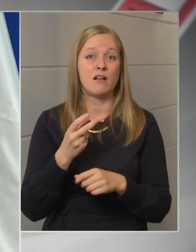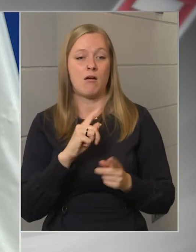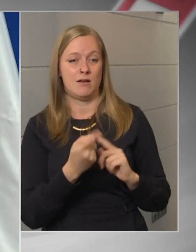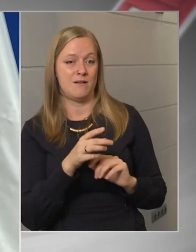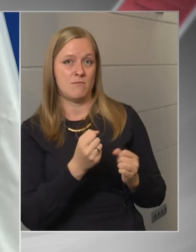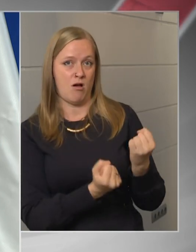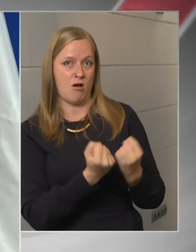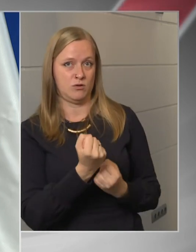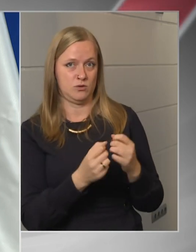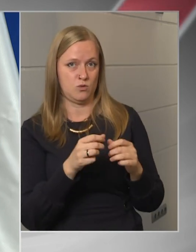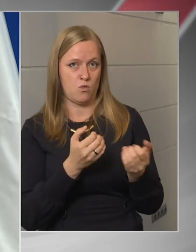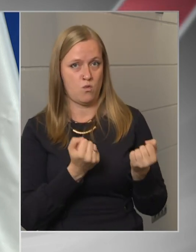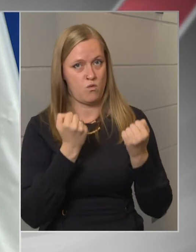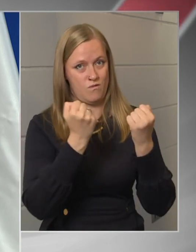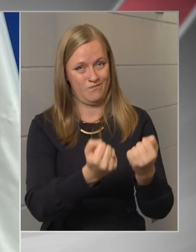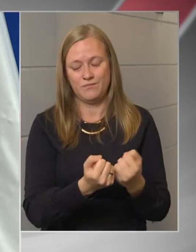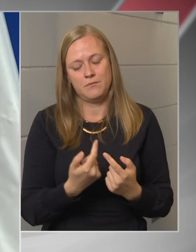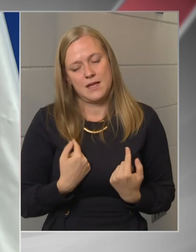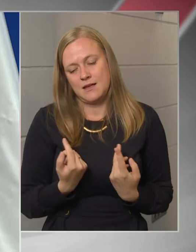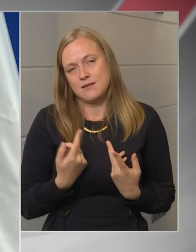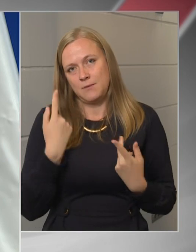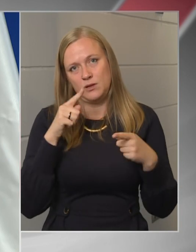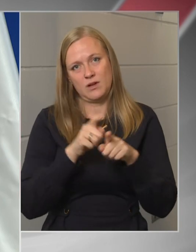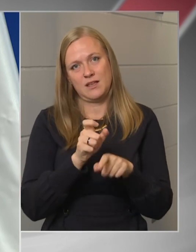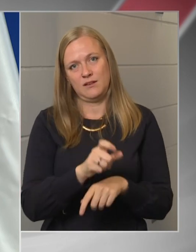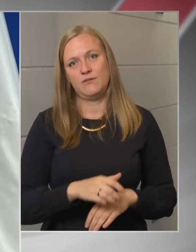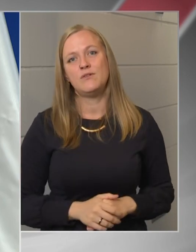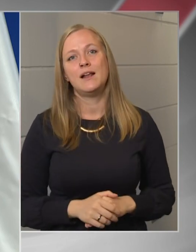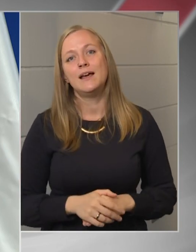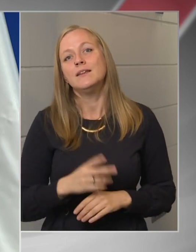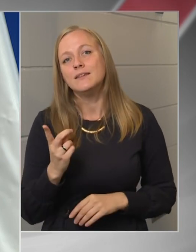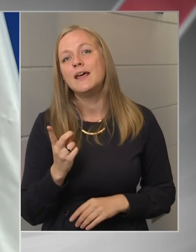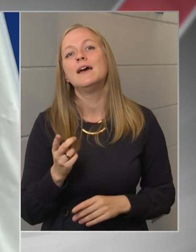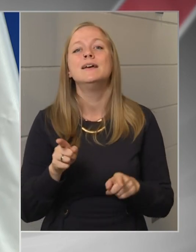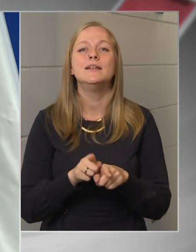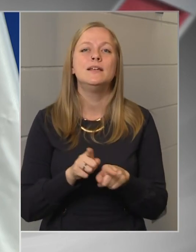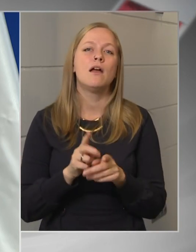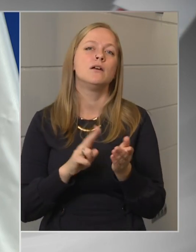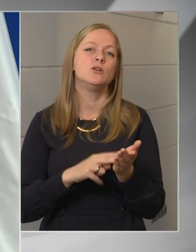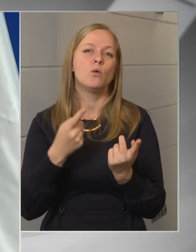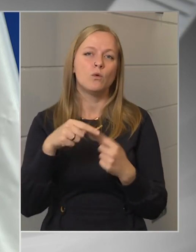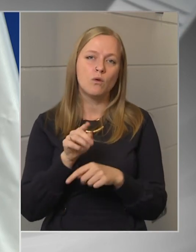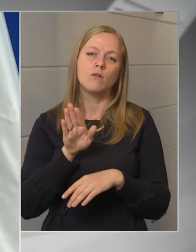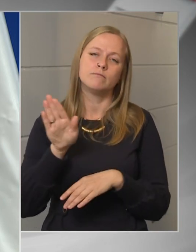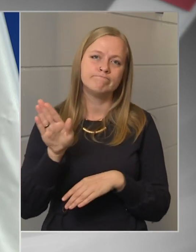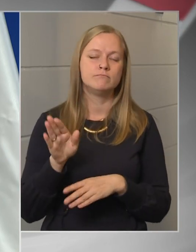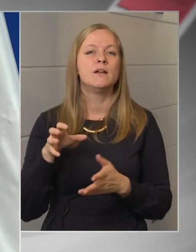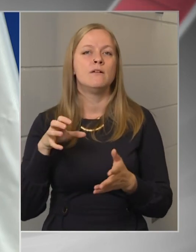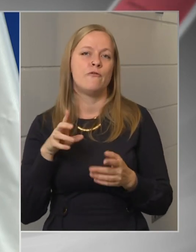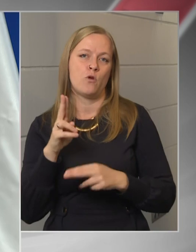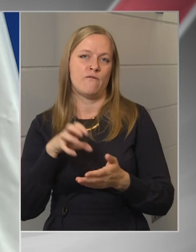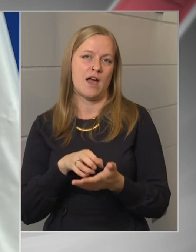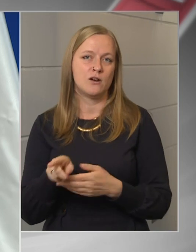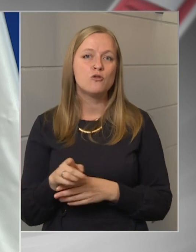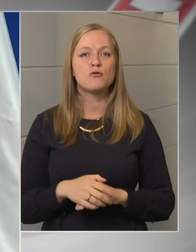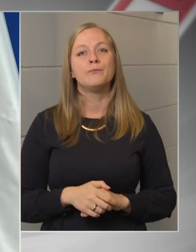helytelítjük, nem értünk vele egyet, de világos, hogy közlekedés szervezési jogkörei a fővárosnak vannak. A fővárosi választóknak kell értékelni,